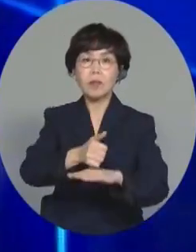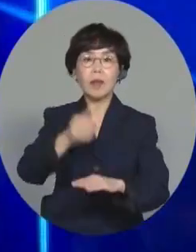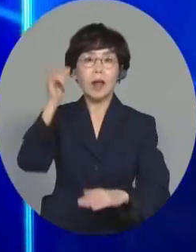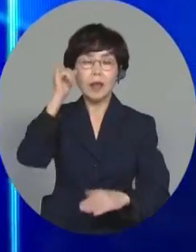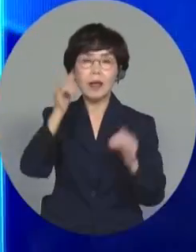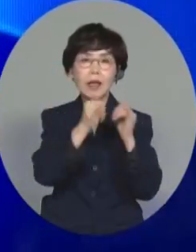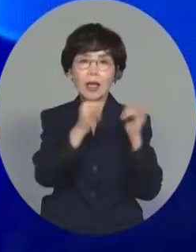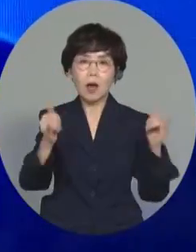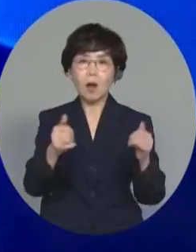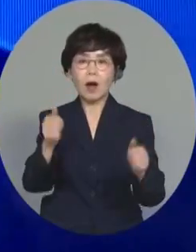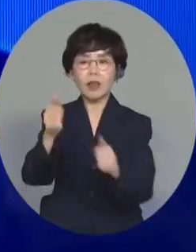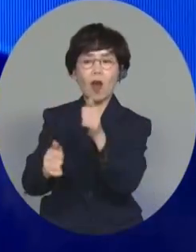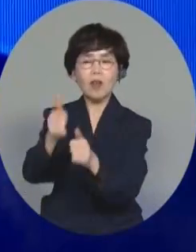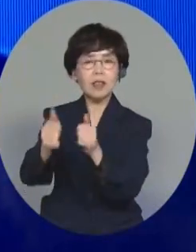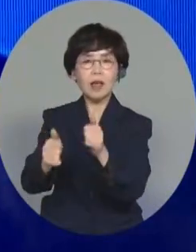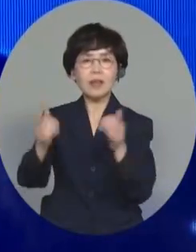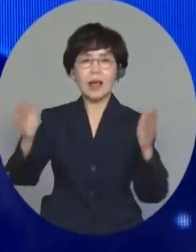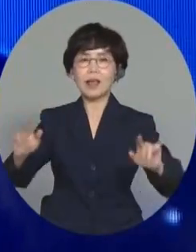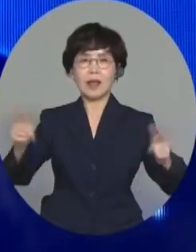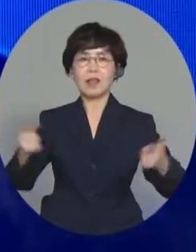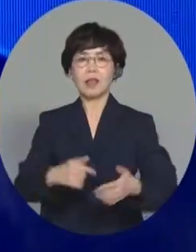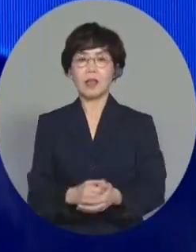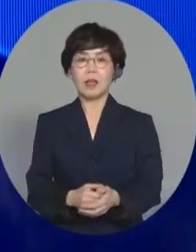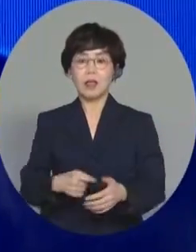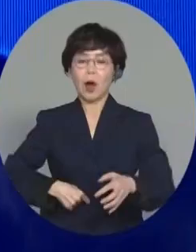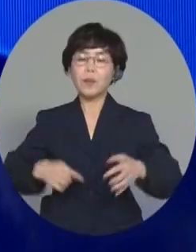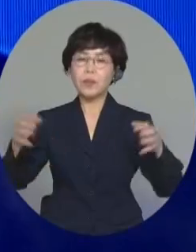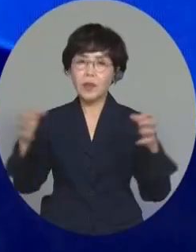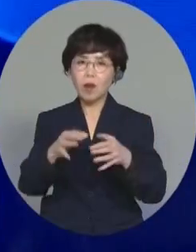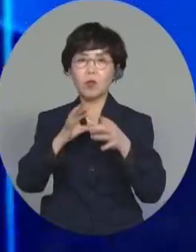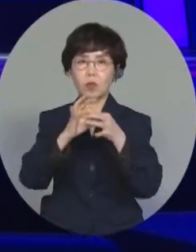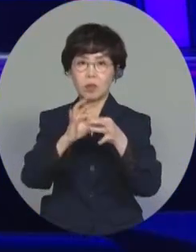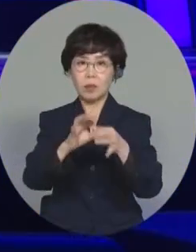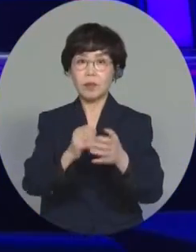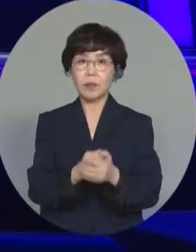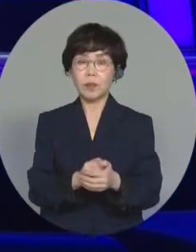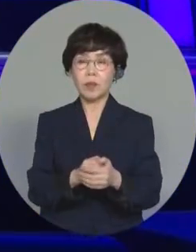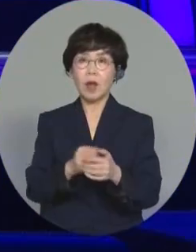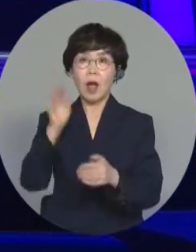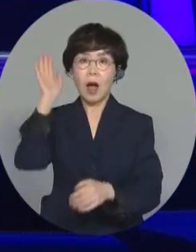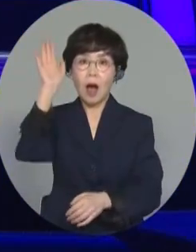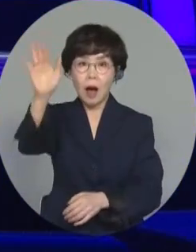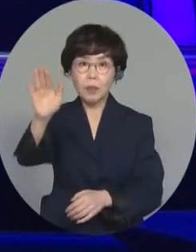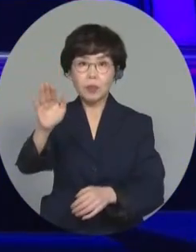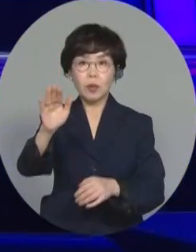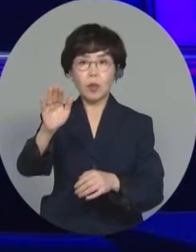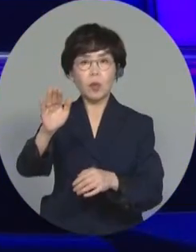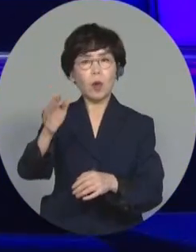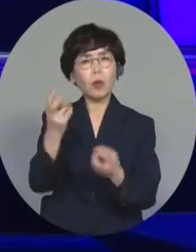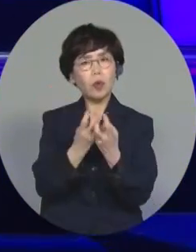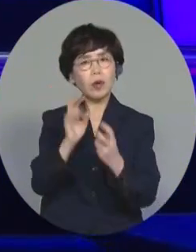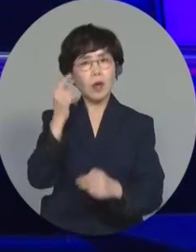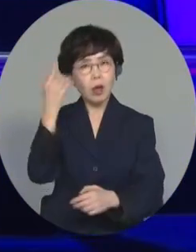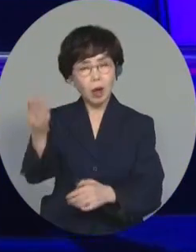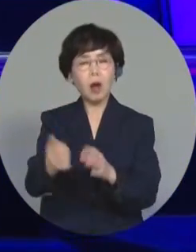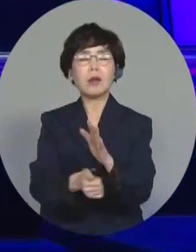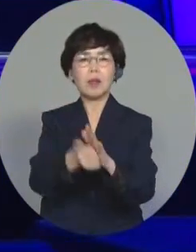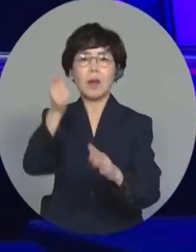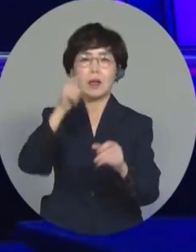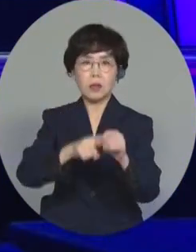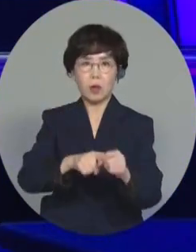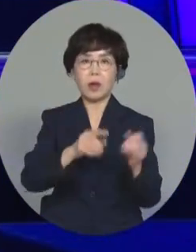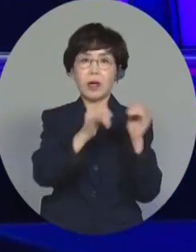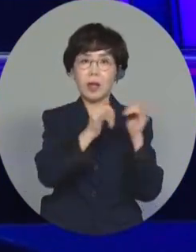인간과 경쟁 관계가 아닙니다. 협력하는 관계입니다. 장기적인 전망은 매우 밝습니다. 인간과